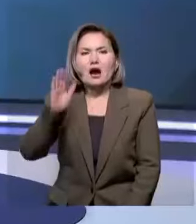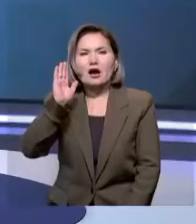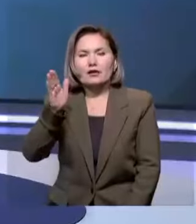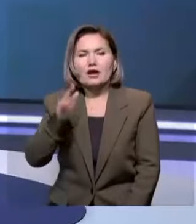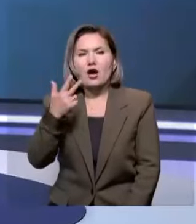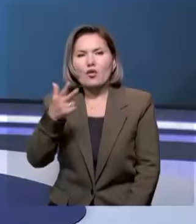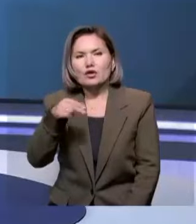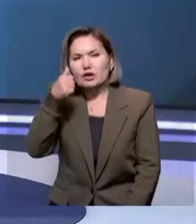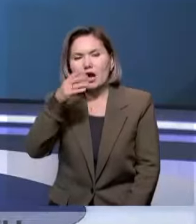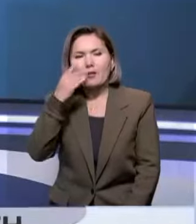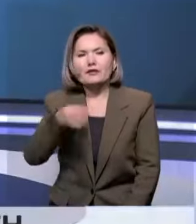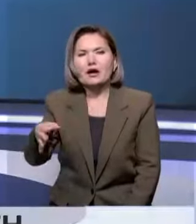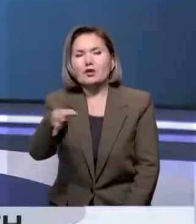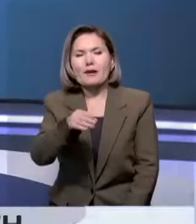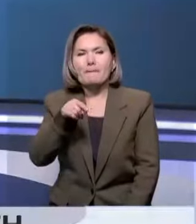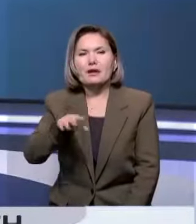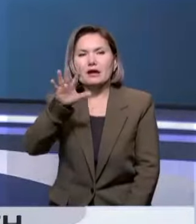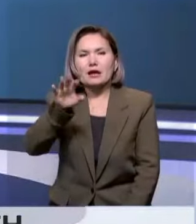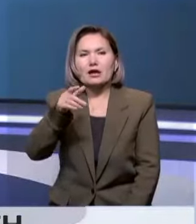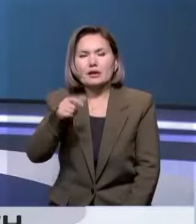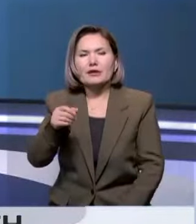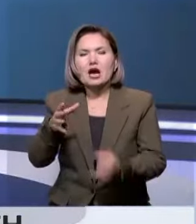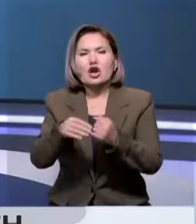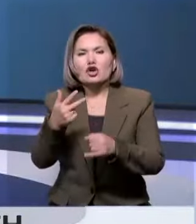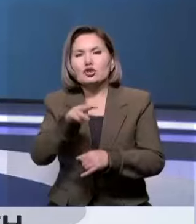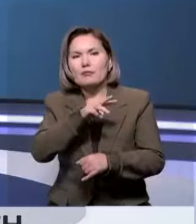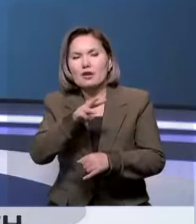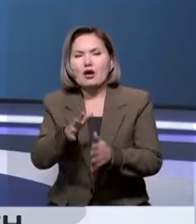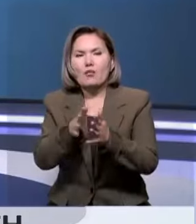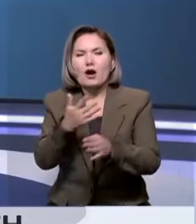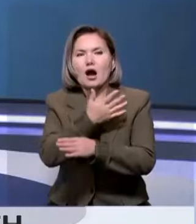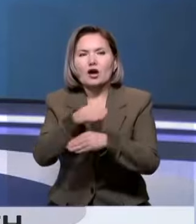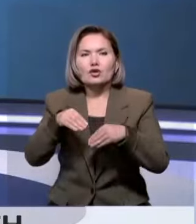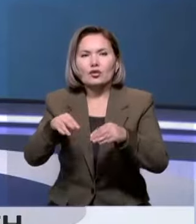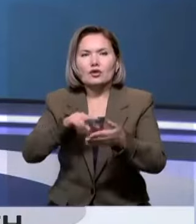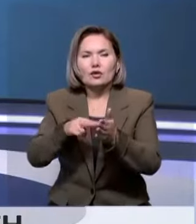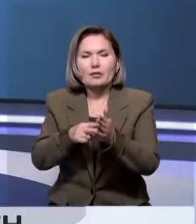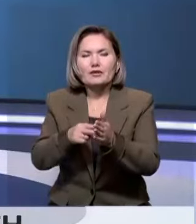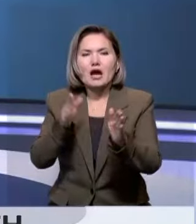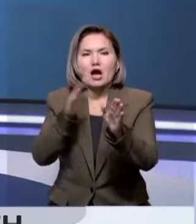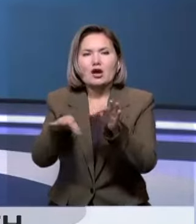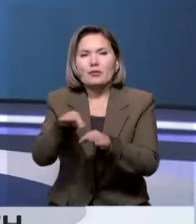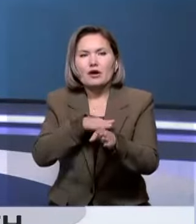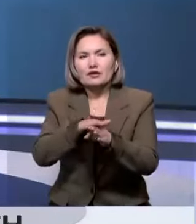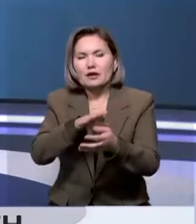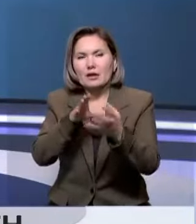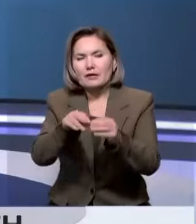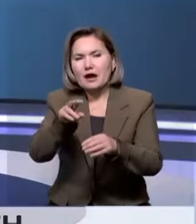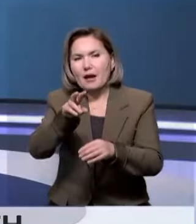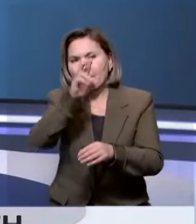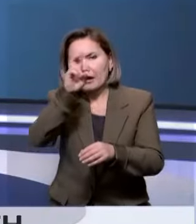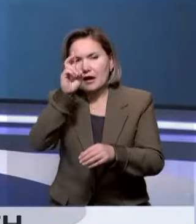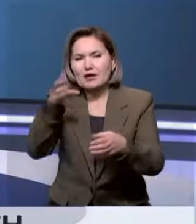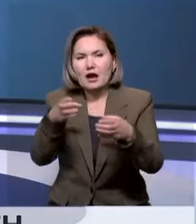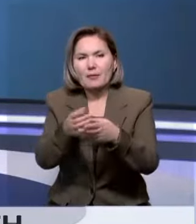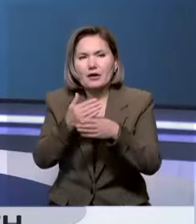Алдағы 30 жылда Алматы облысында 1500 гектар жерге 3 миллионнан астам ағаш отырғызылады. Экожобаны жүзеге асыруға британдық